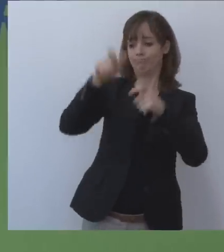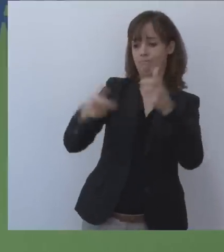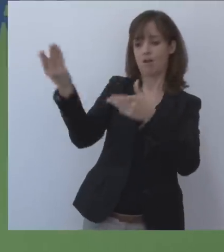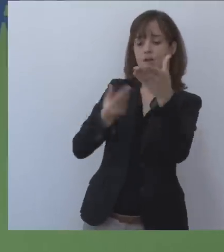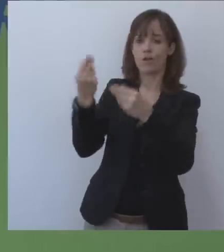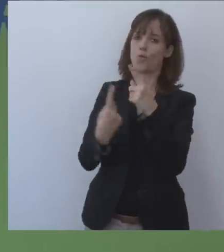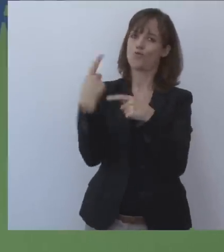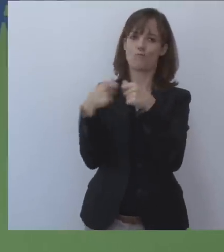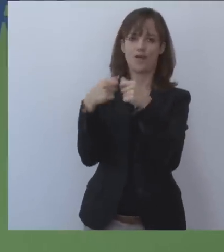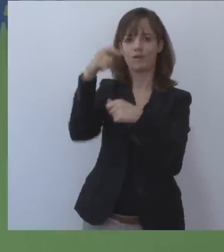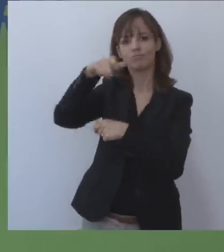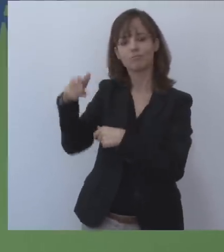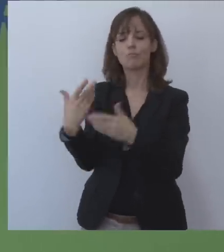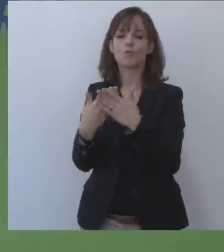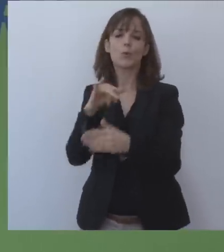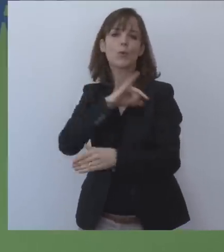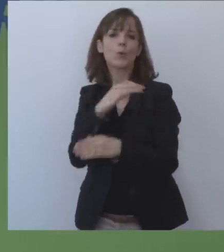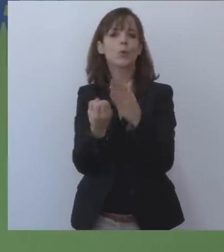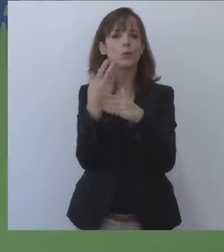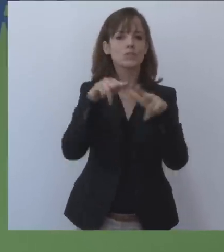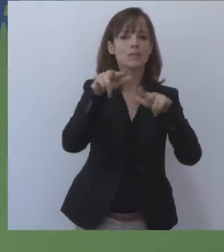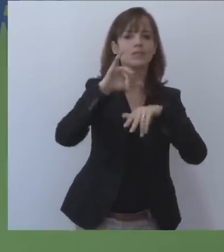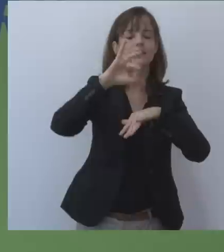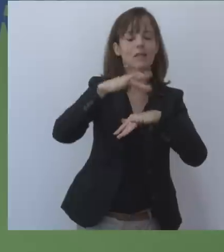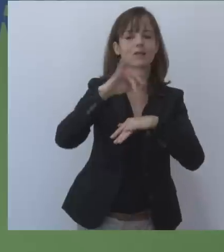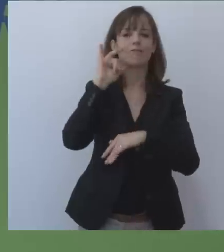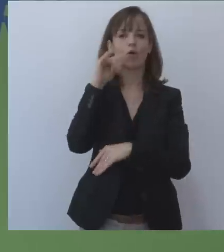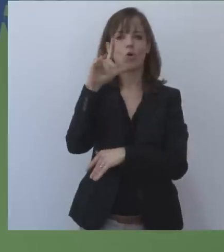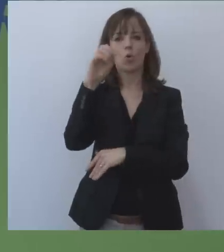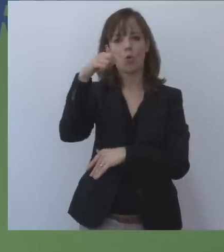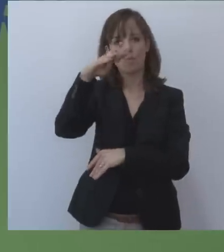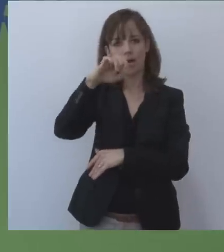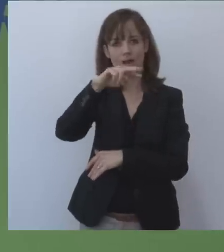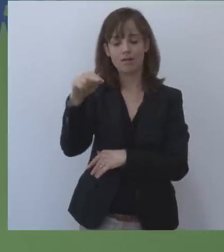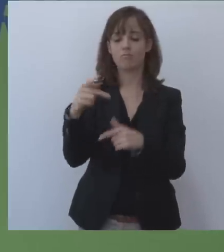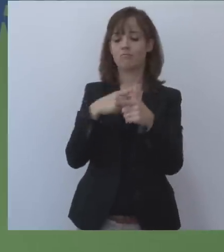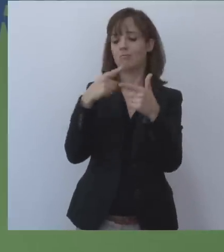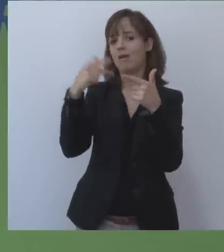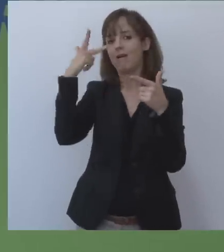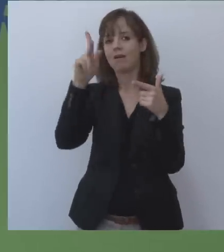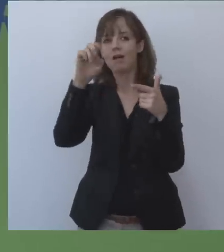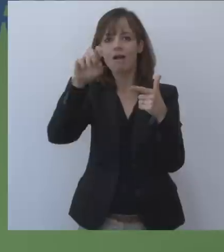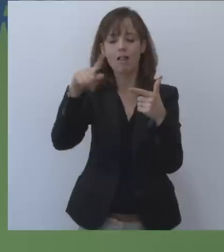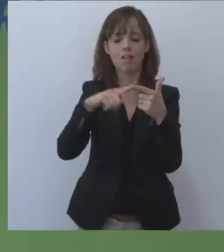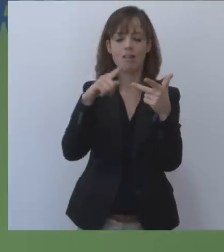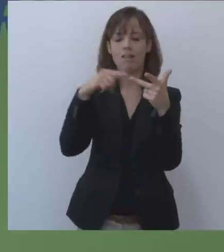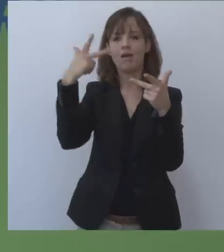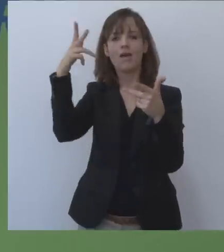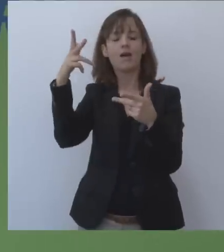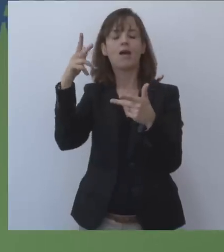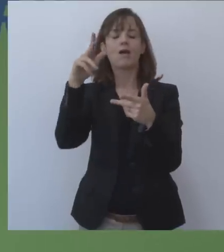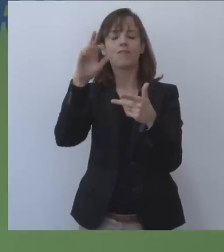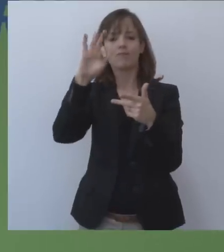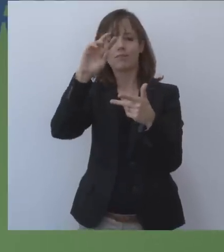Gästen spannende Diskussionen führen. Wir freuen uns auf die grüne Kultusministerin Silvia Löhrmann. Wir freuen uns auf Reinhard Kahl, wir freuen uns auf